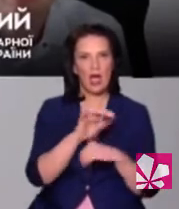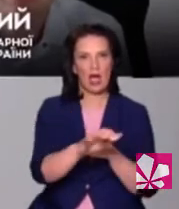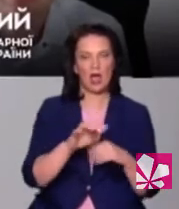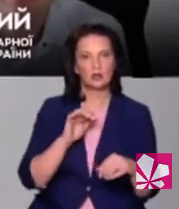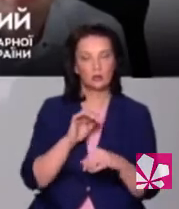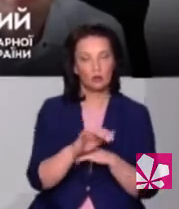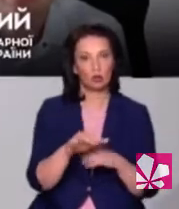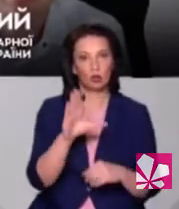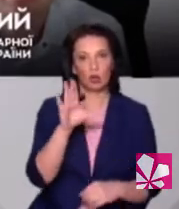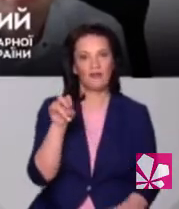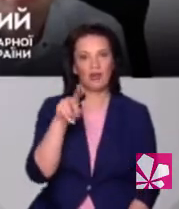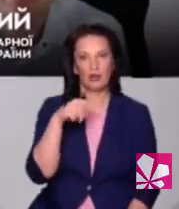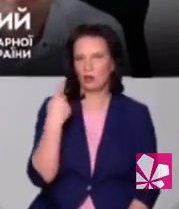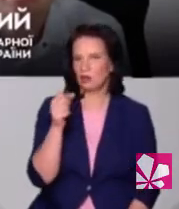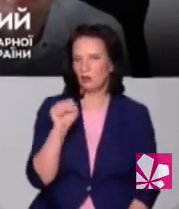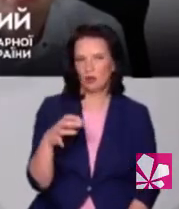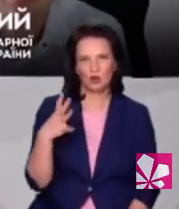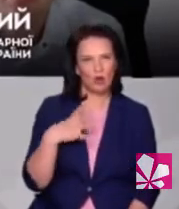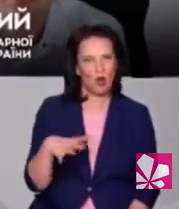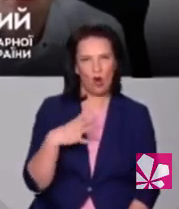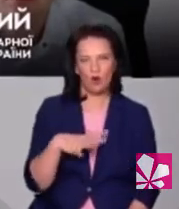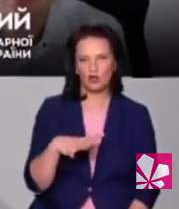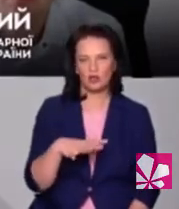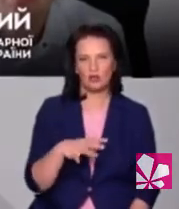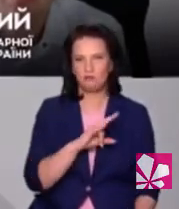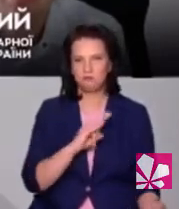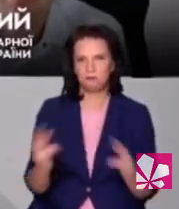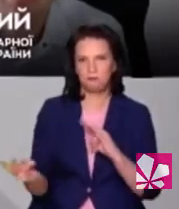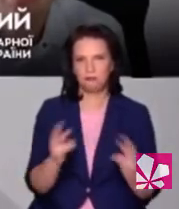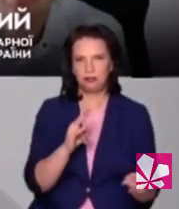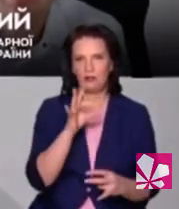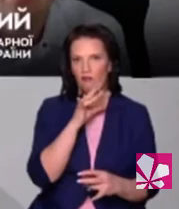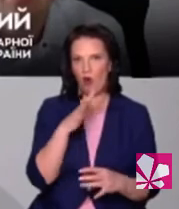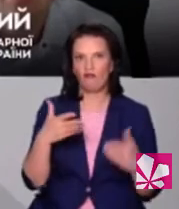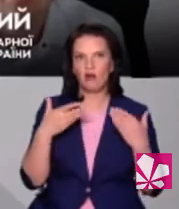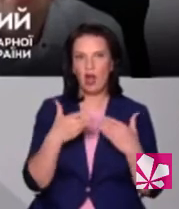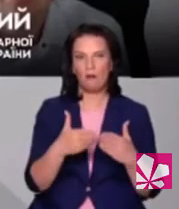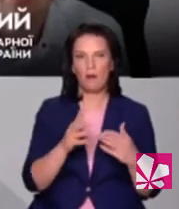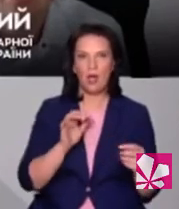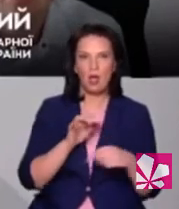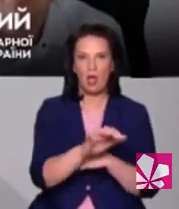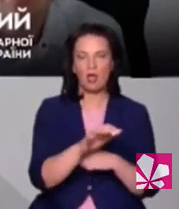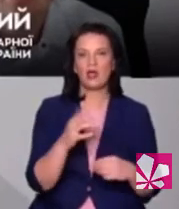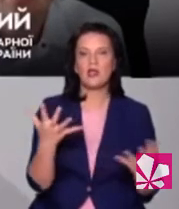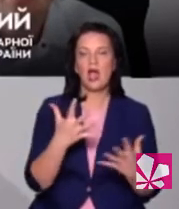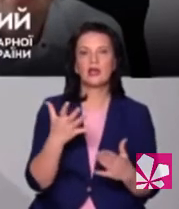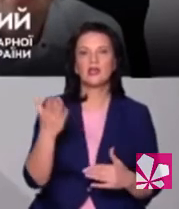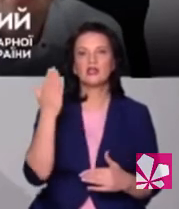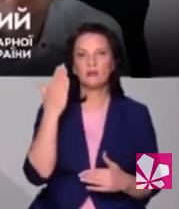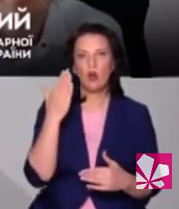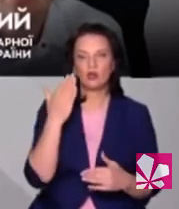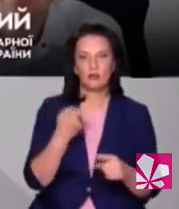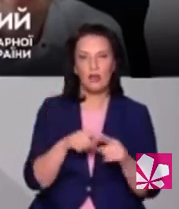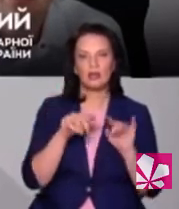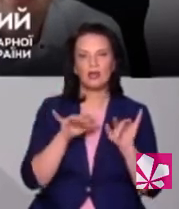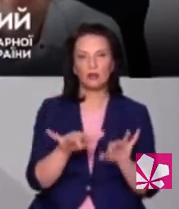власне, від Росії ж можна очікувати чергові провокації і під час експорту. От в який спосіб цей процес можна убезпечити?